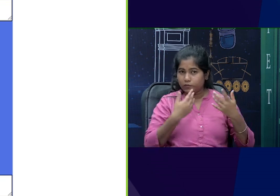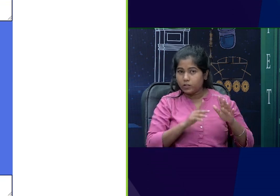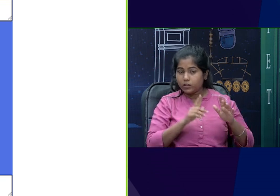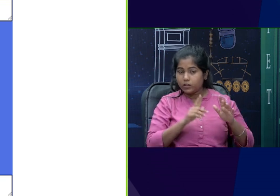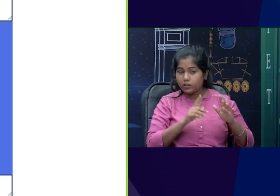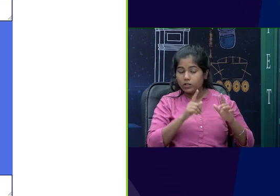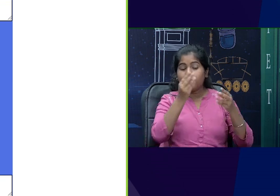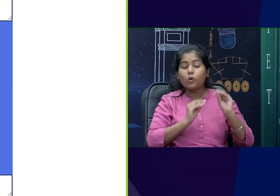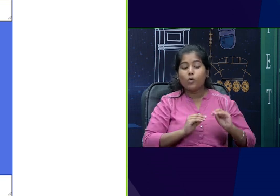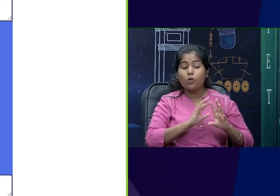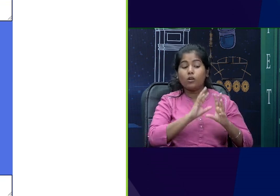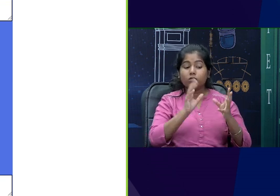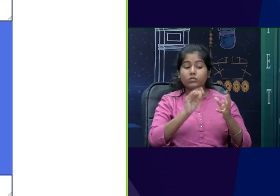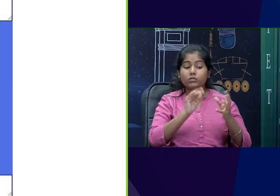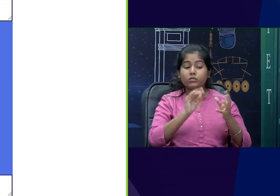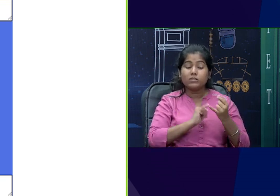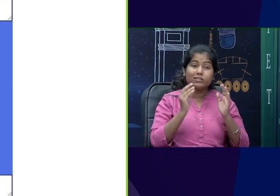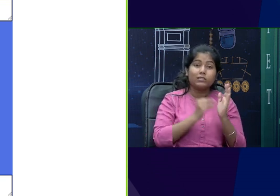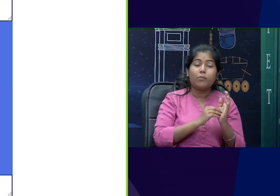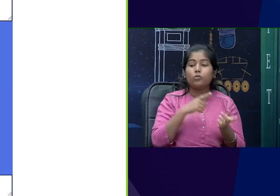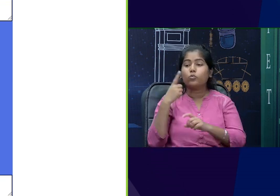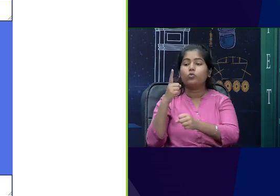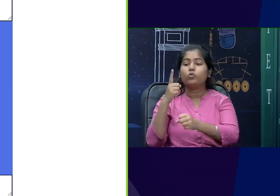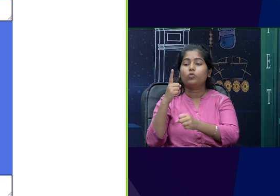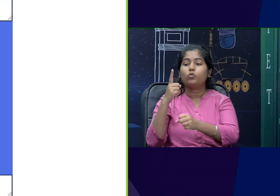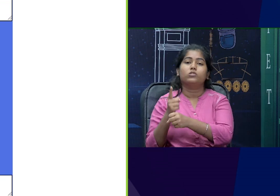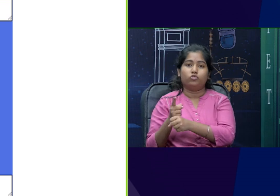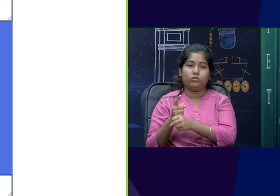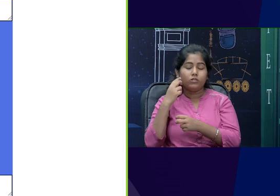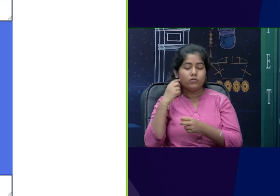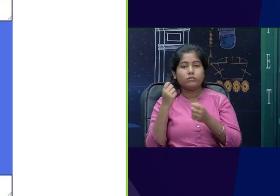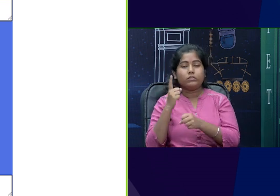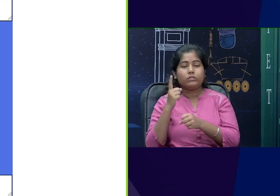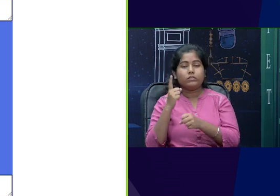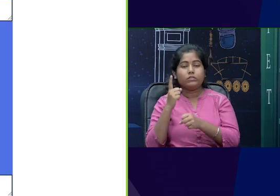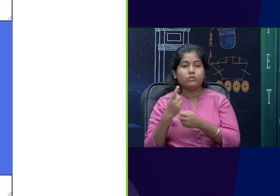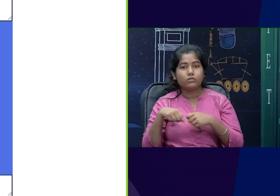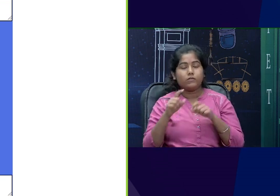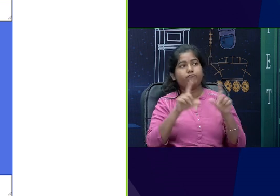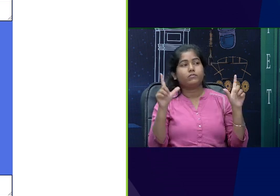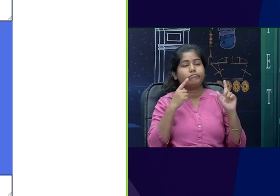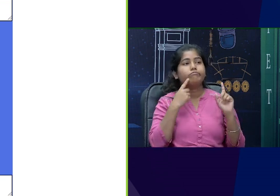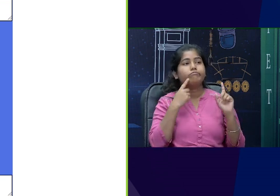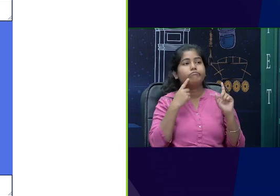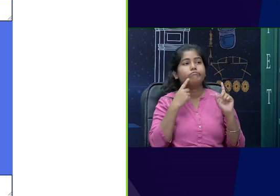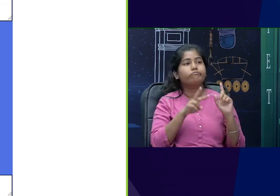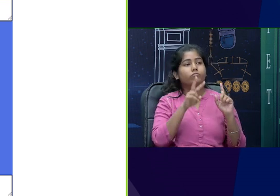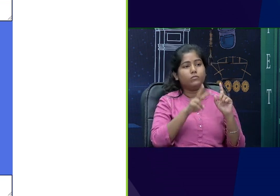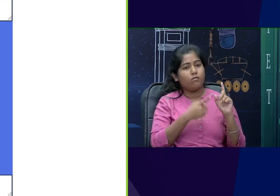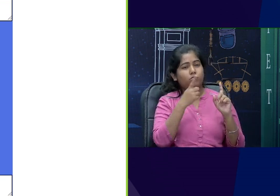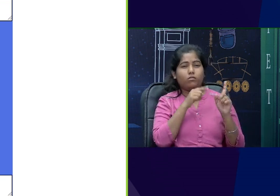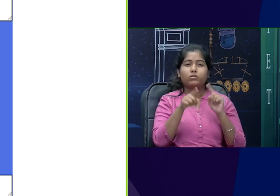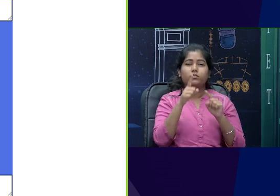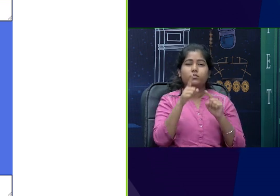और टीचर जो है उसको बाद में करेक्शन इसमें कर सकते हैं। तो ये हमारा कवर क्लास है जो कि लर्निंग के लिए